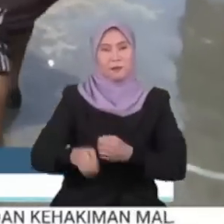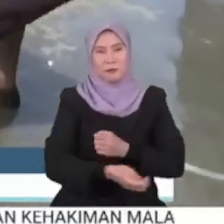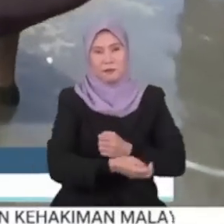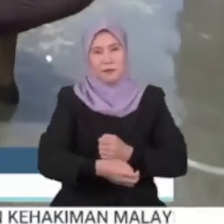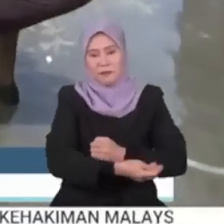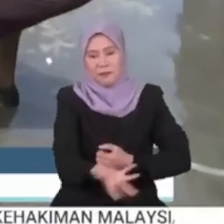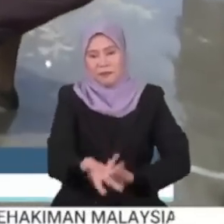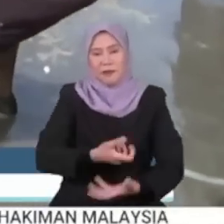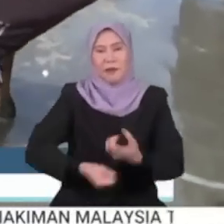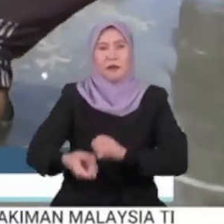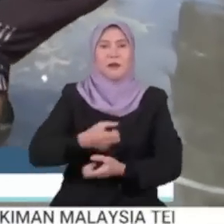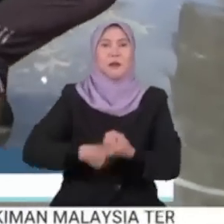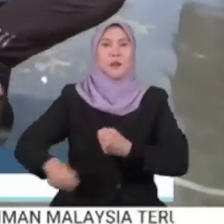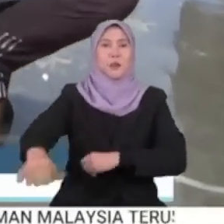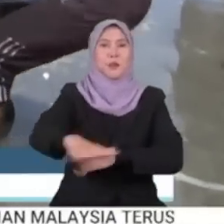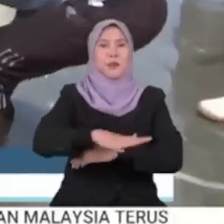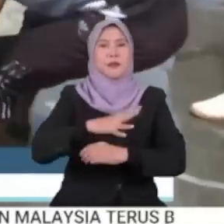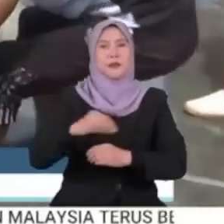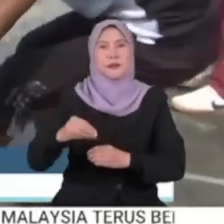dan darat.